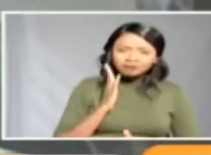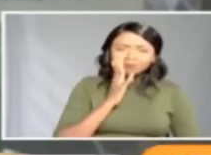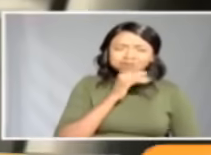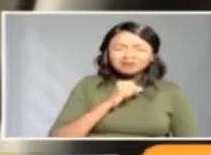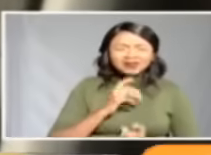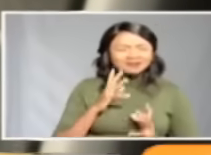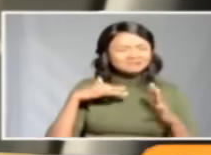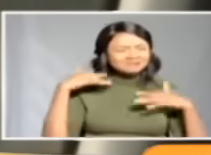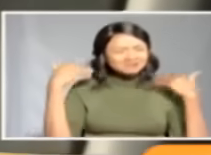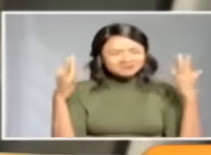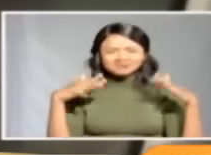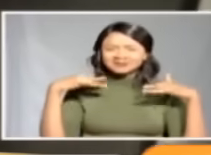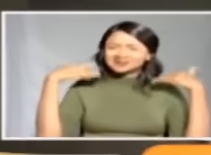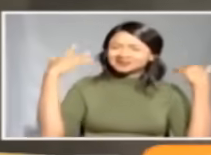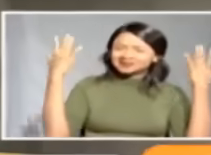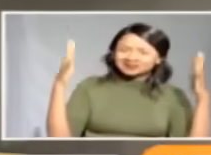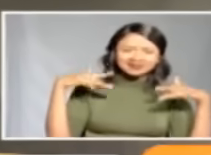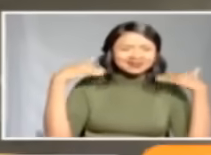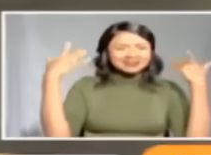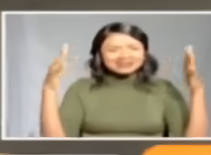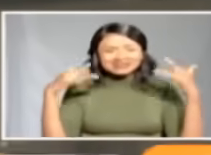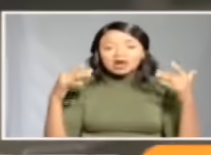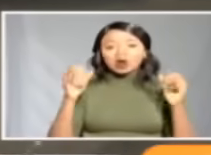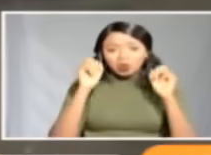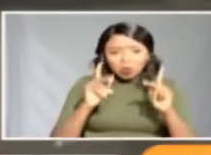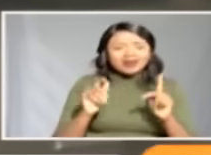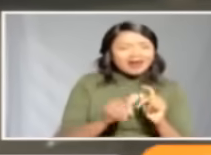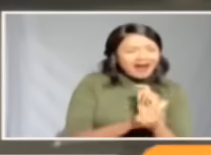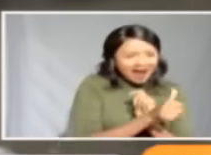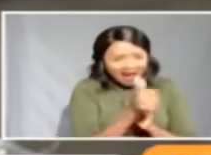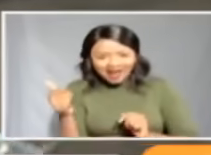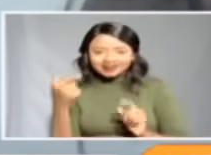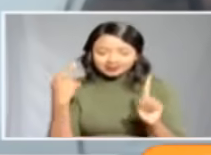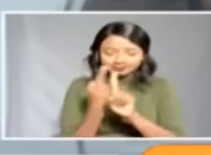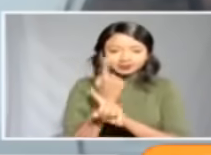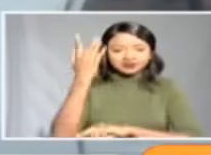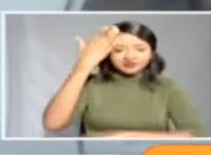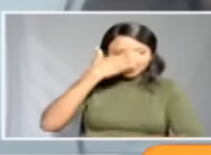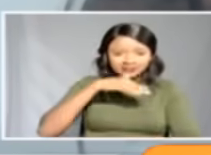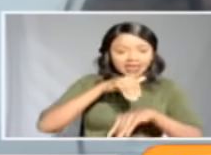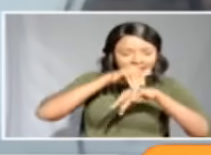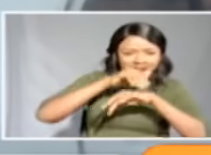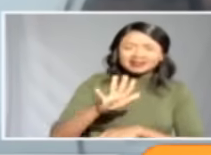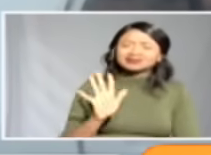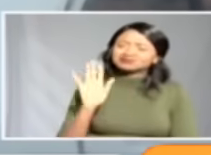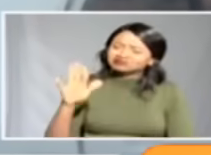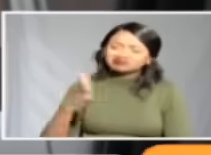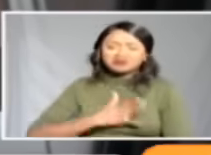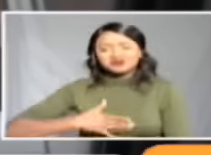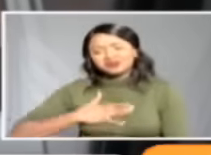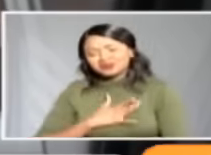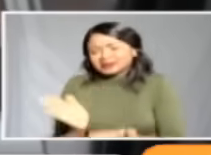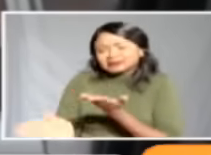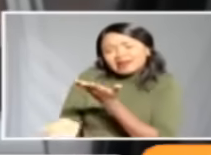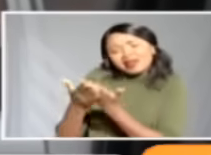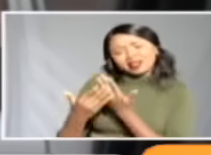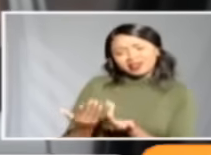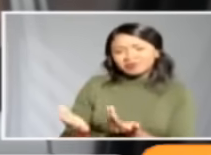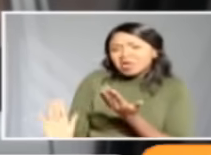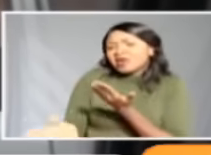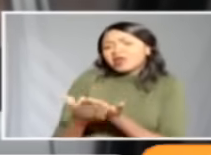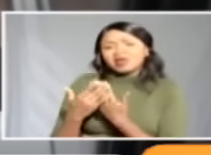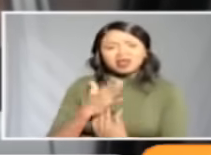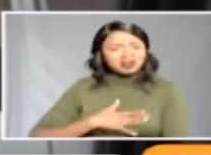nyanya. Tukamtuma tena siku nyingine tofauti. Mimi nataka unisaidie. Sio nisaidie